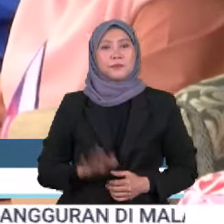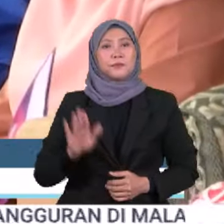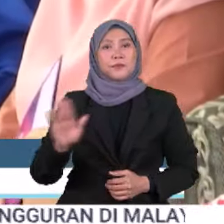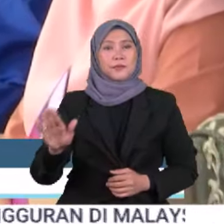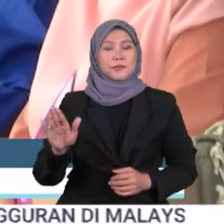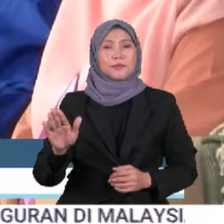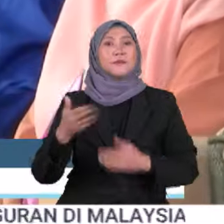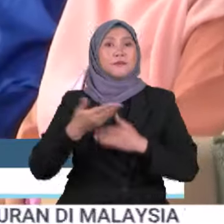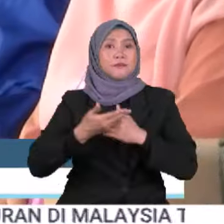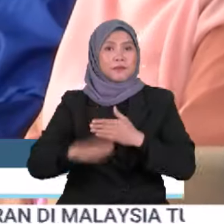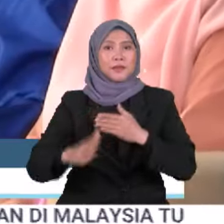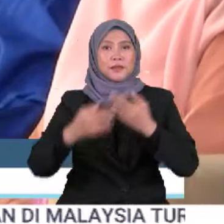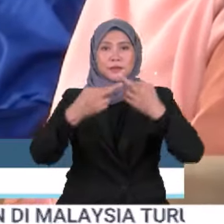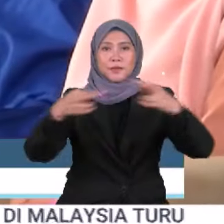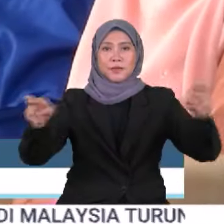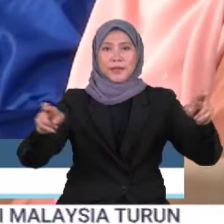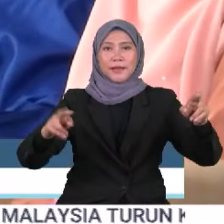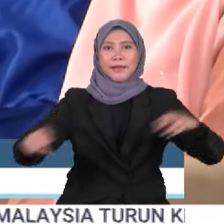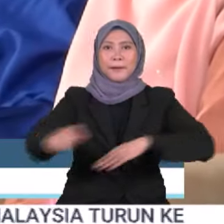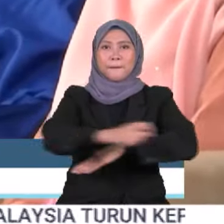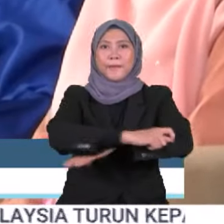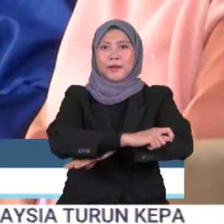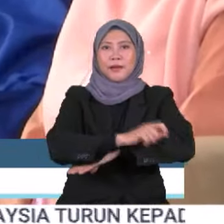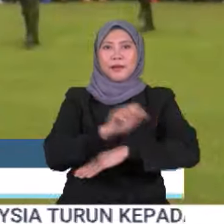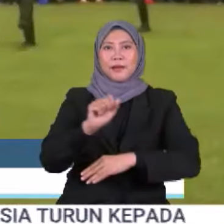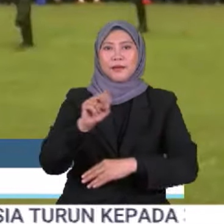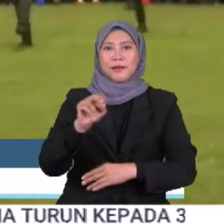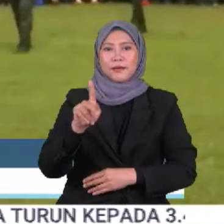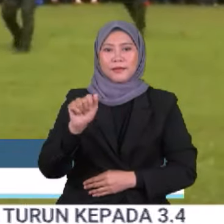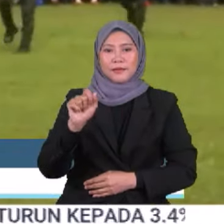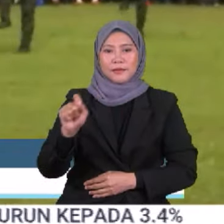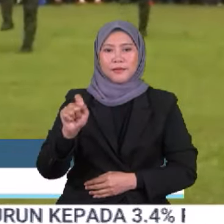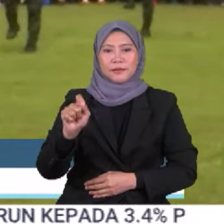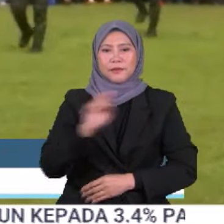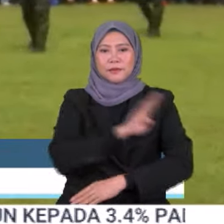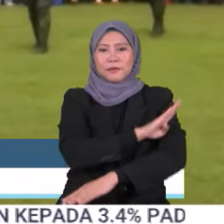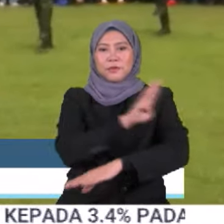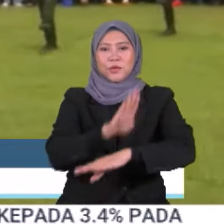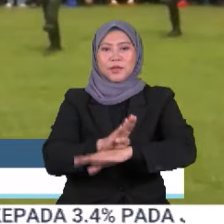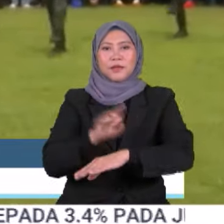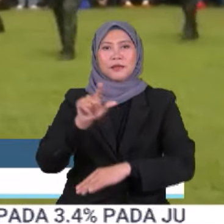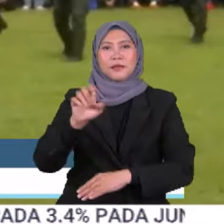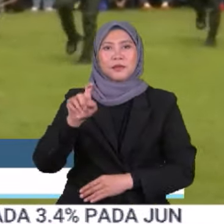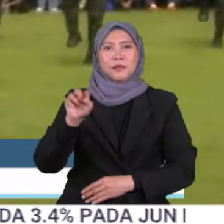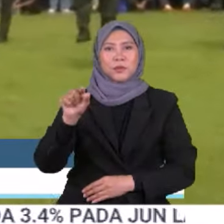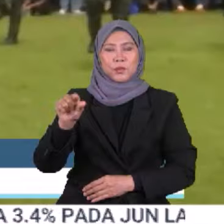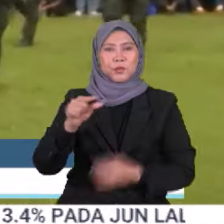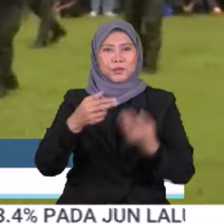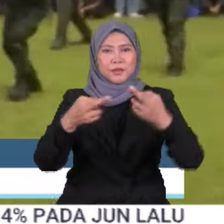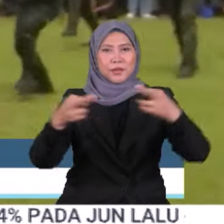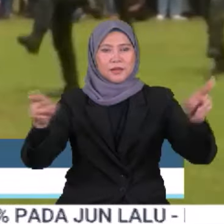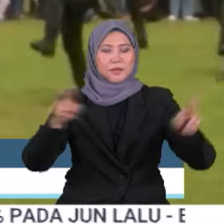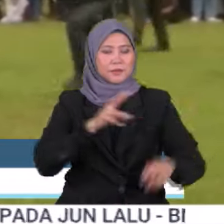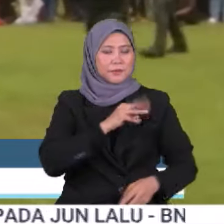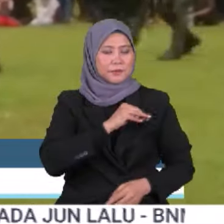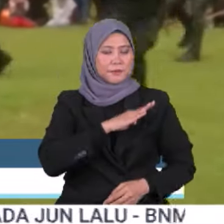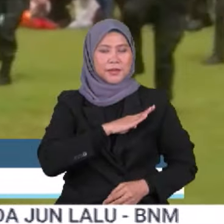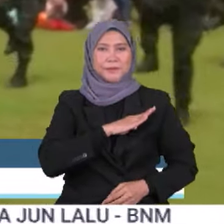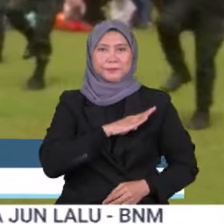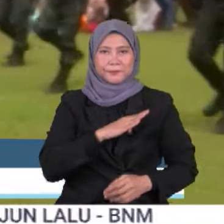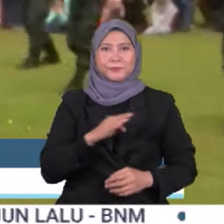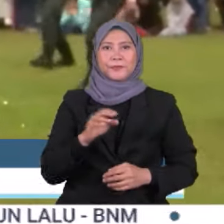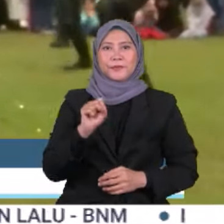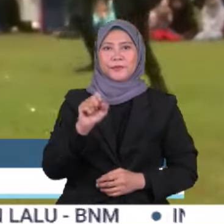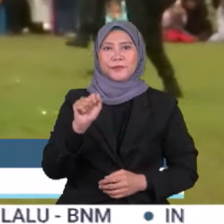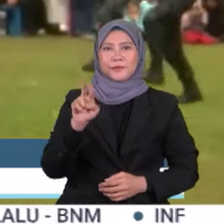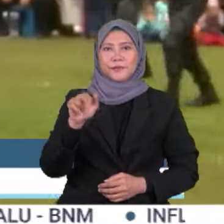Beliau ditemui selepas majlis perasmian Taman Angkat Amanita di Taman Bukit Senyum Lenggong yang disempurnakan Menteri Besar Dato' Seri Sarani Mohamad.